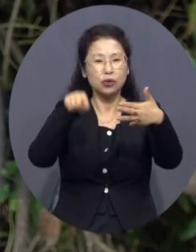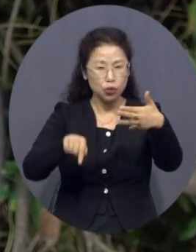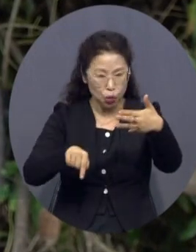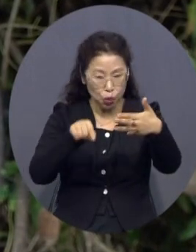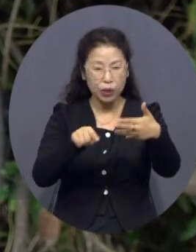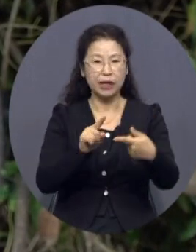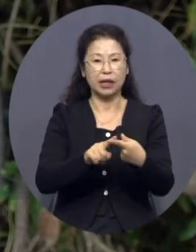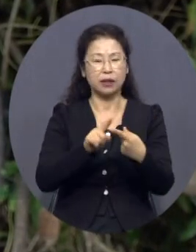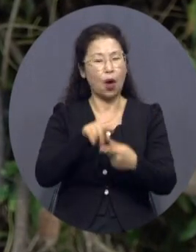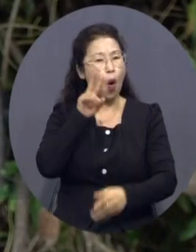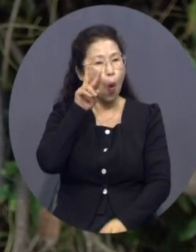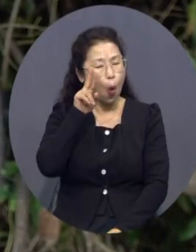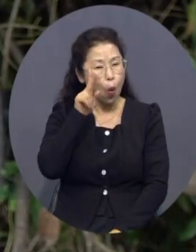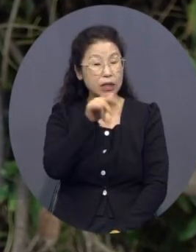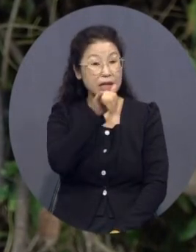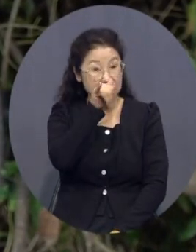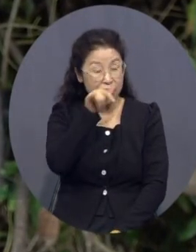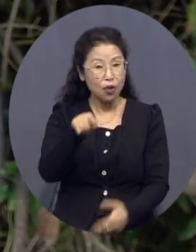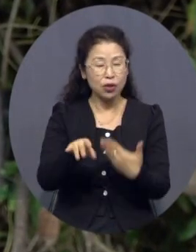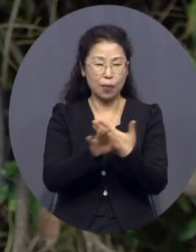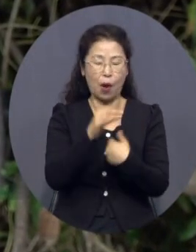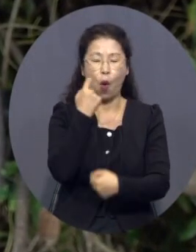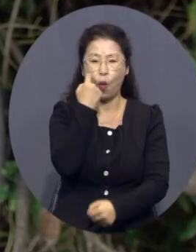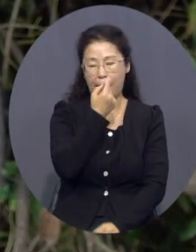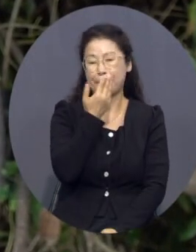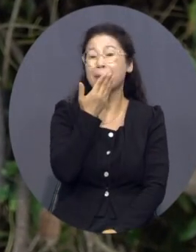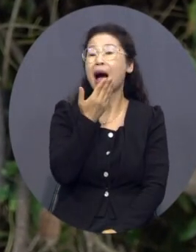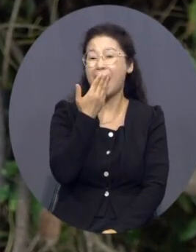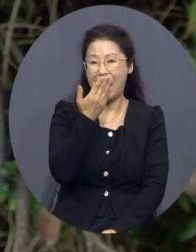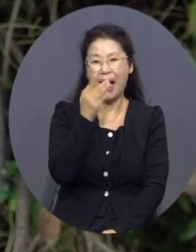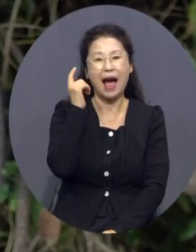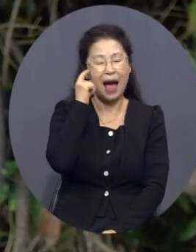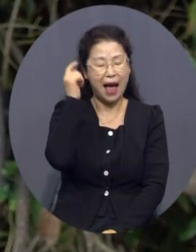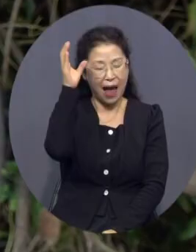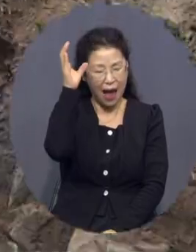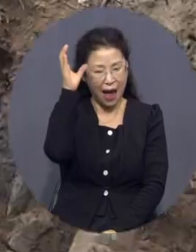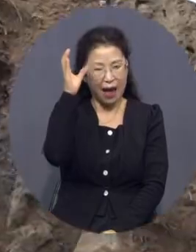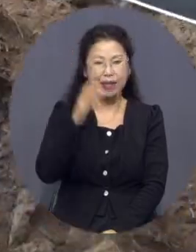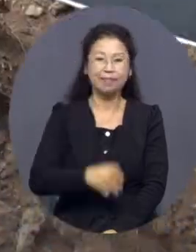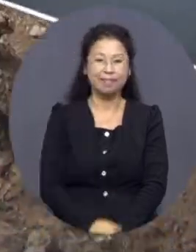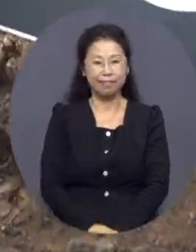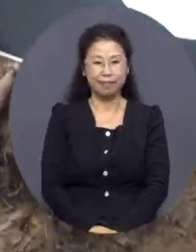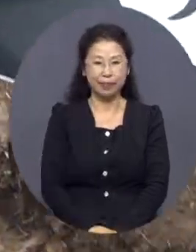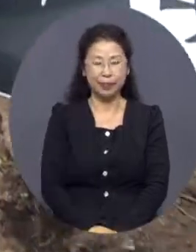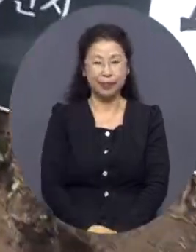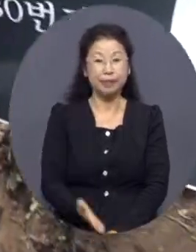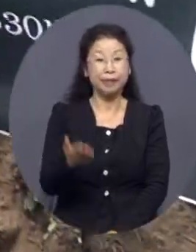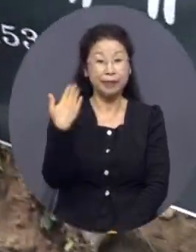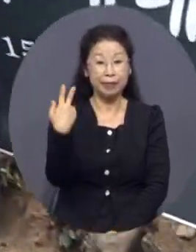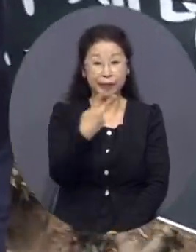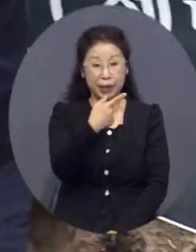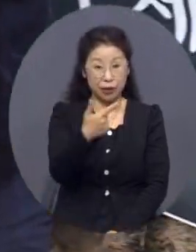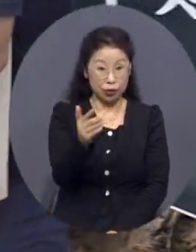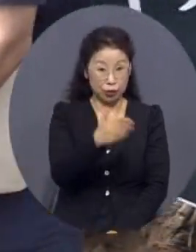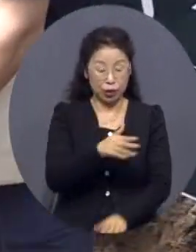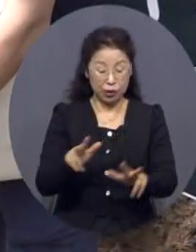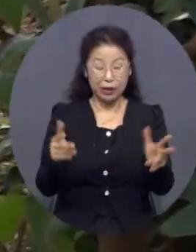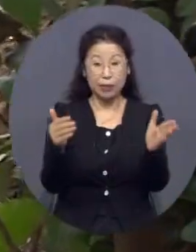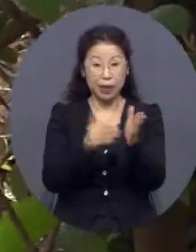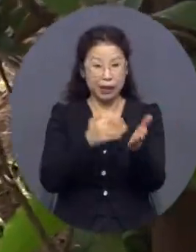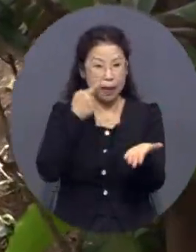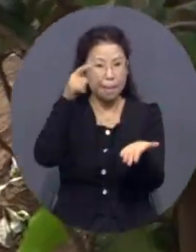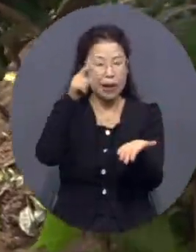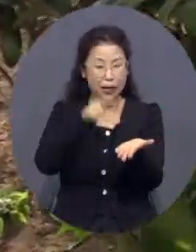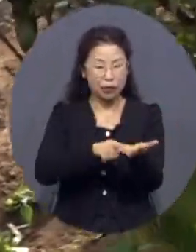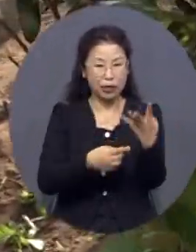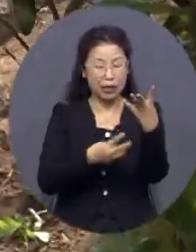팔촌까지는 혹시 있다면 확인될 수 있지 않을까 기대하고 있습니다. 지난 2006년부터 현재까지